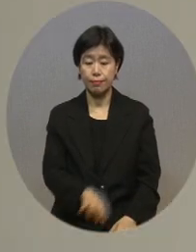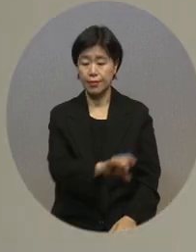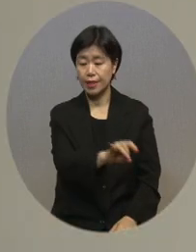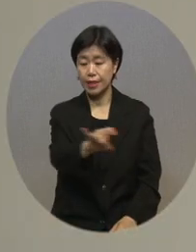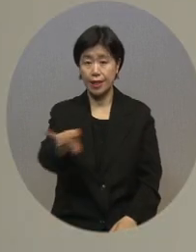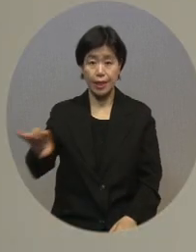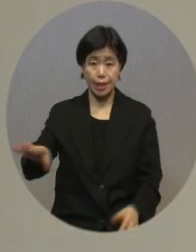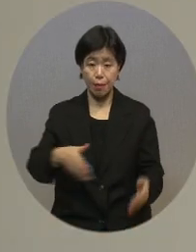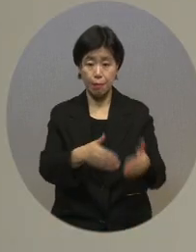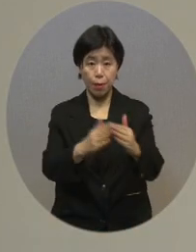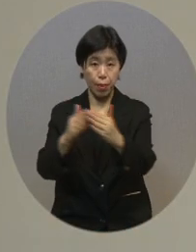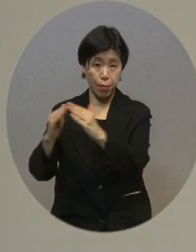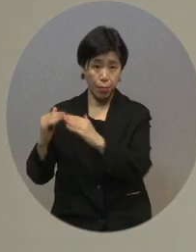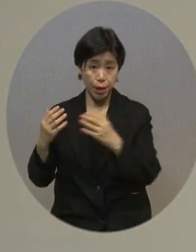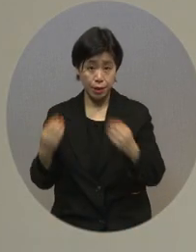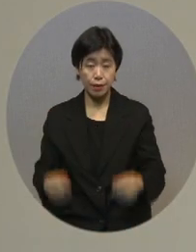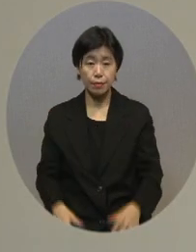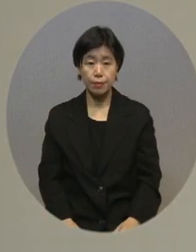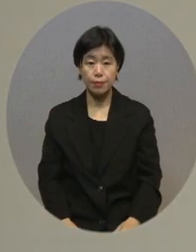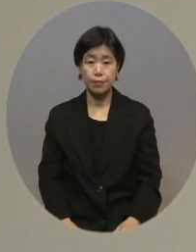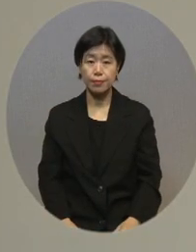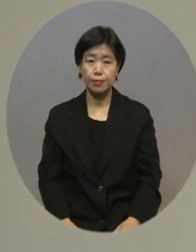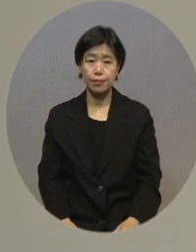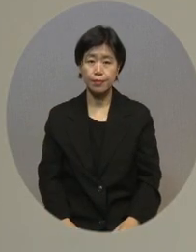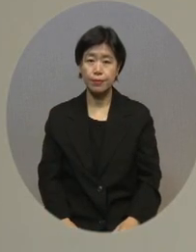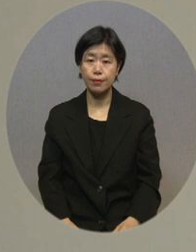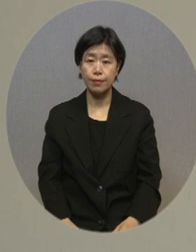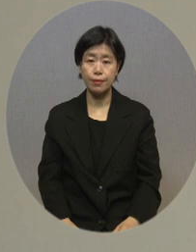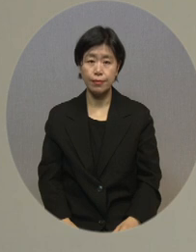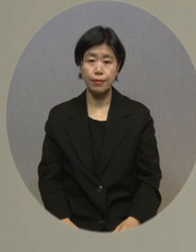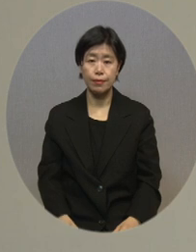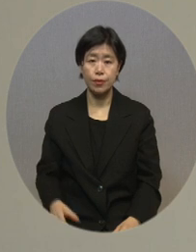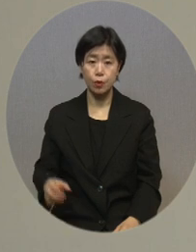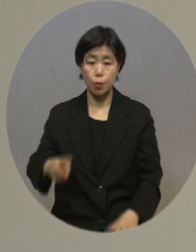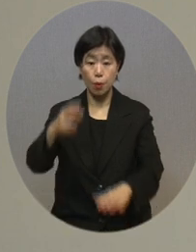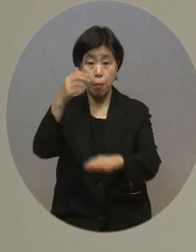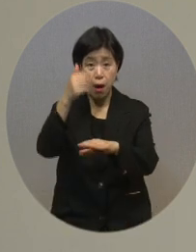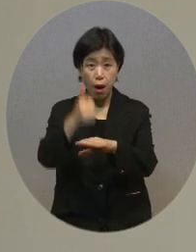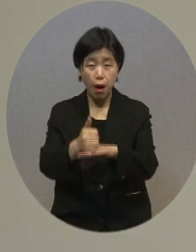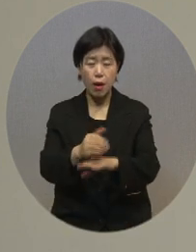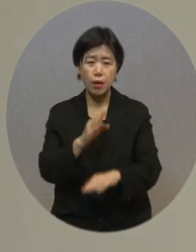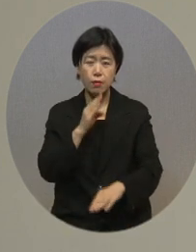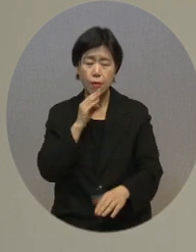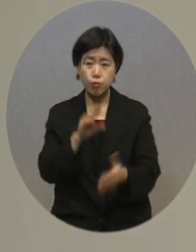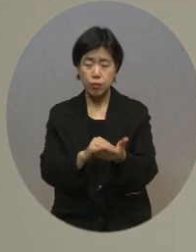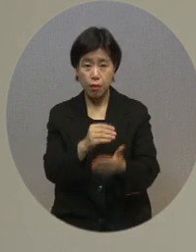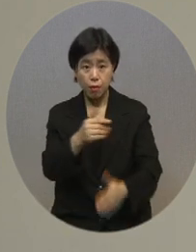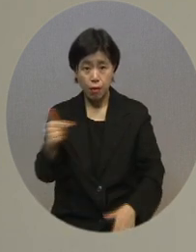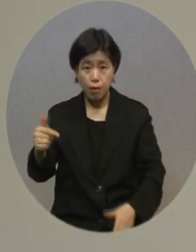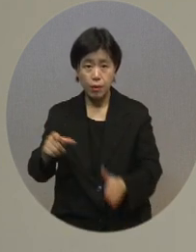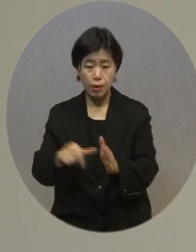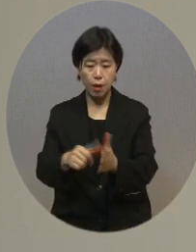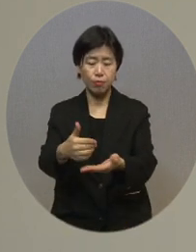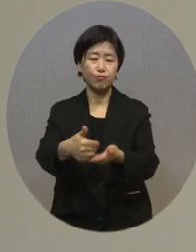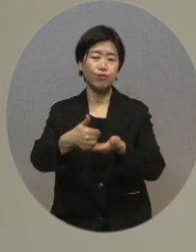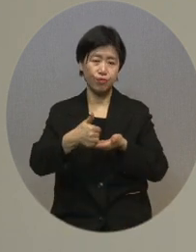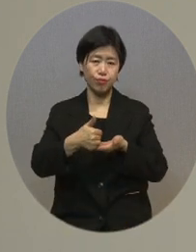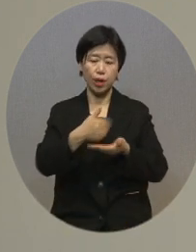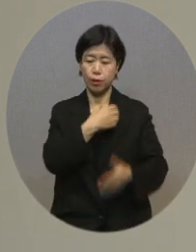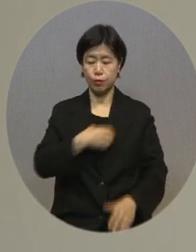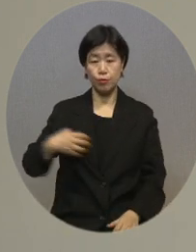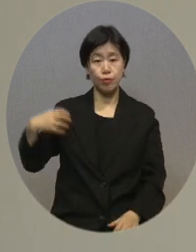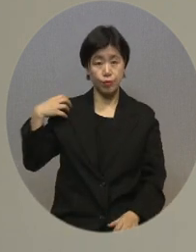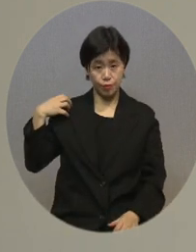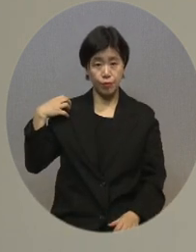설치하고 구에서는 동에서 해결하기 어려운 그런 숙제들을 또 해결할 수 있도록 이 구의 또